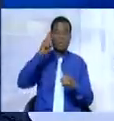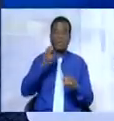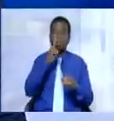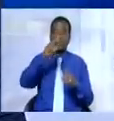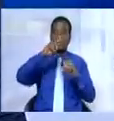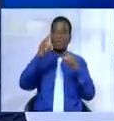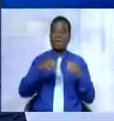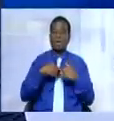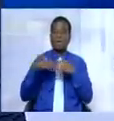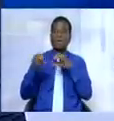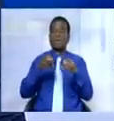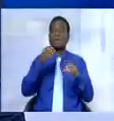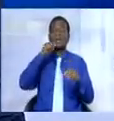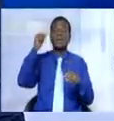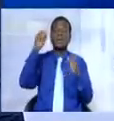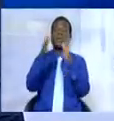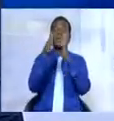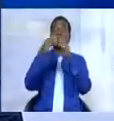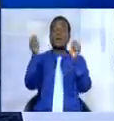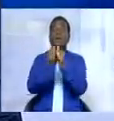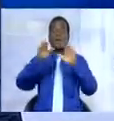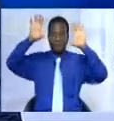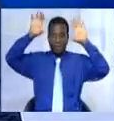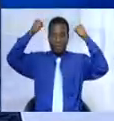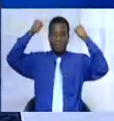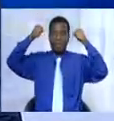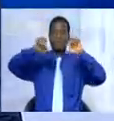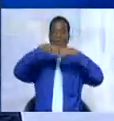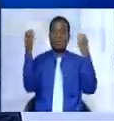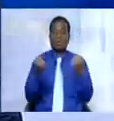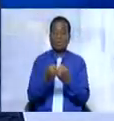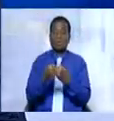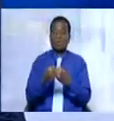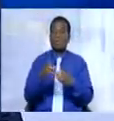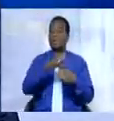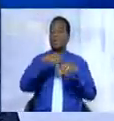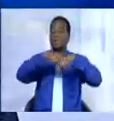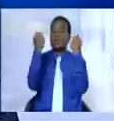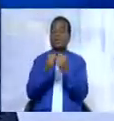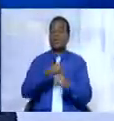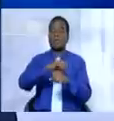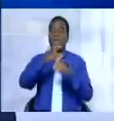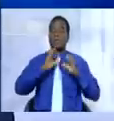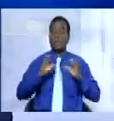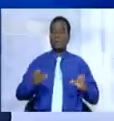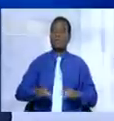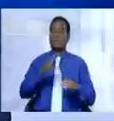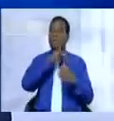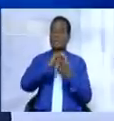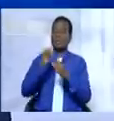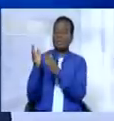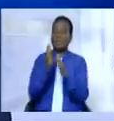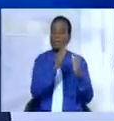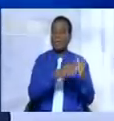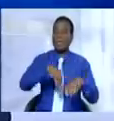Réconciliation, a eu hier une séance de travail avec les présidents des commissions des plateformes de la société civile. Il s'agissait de